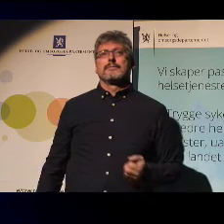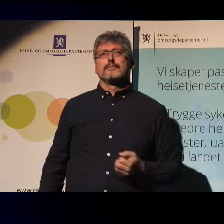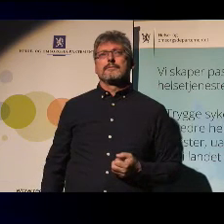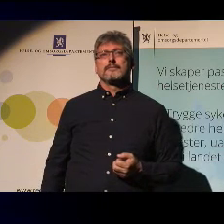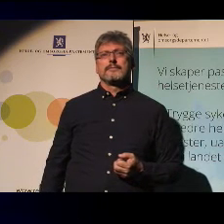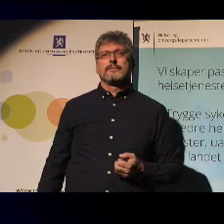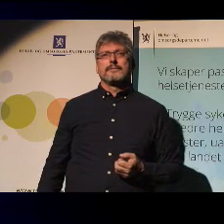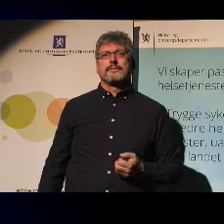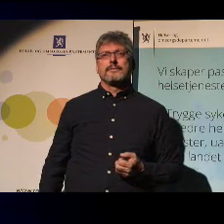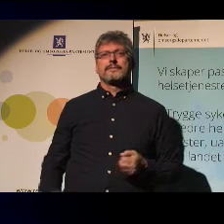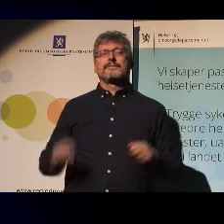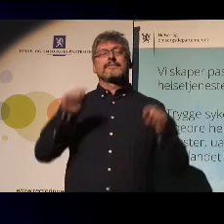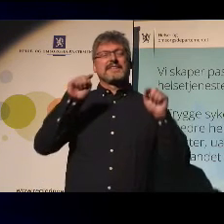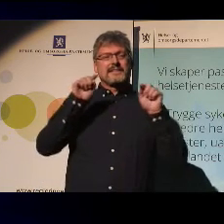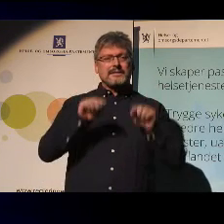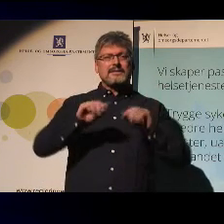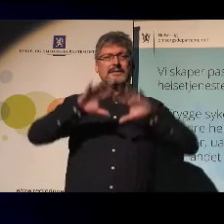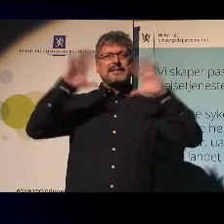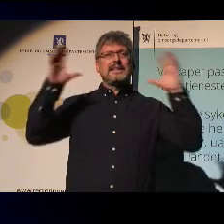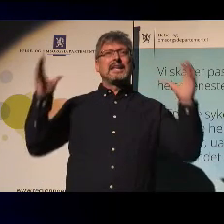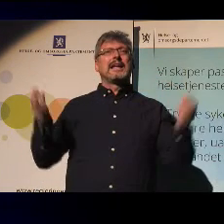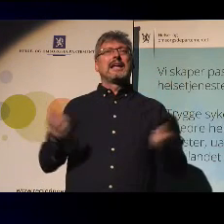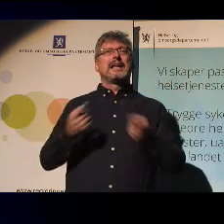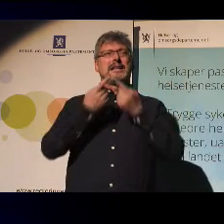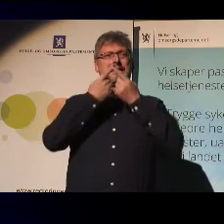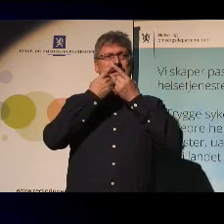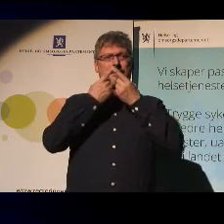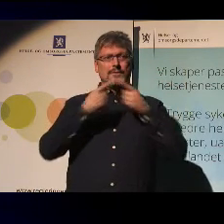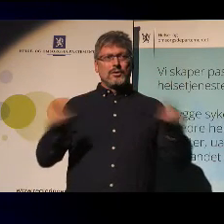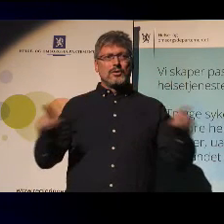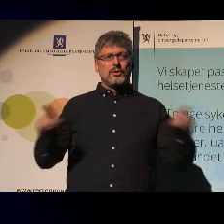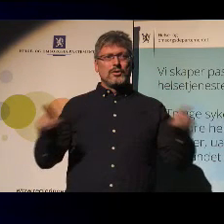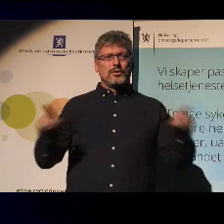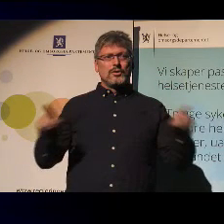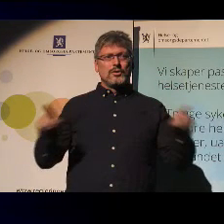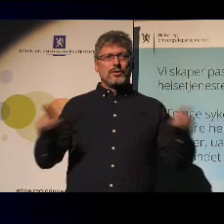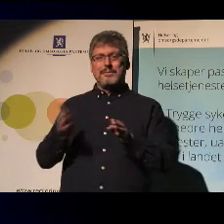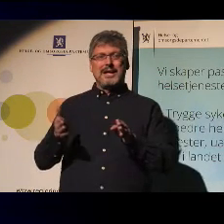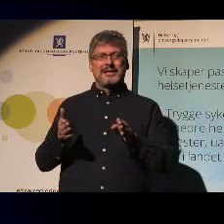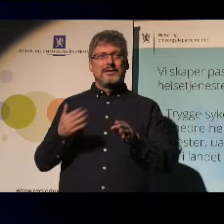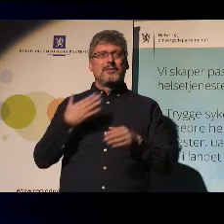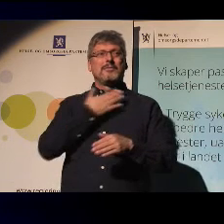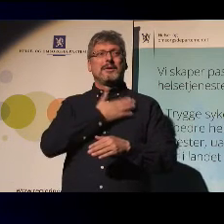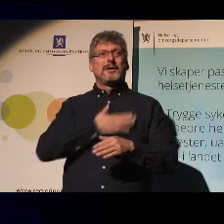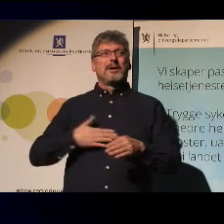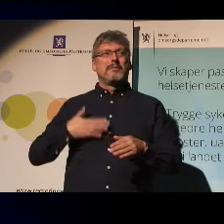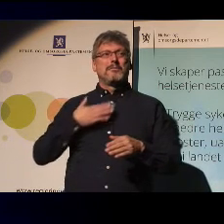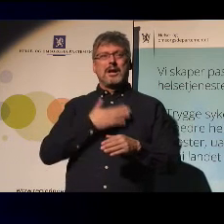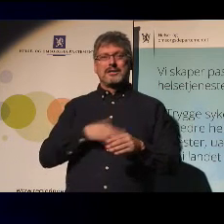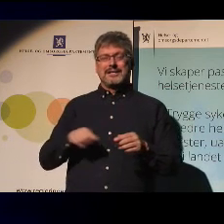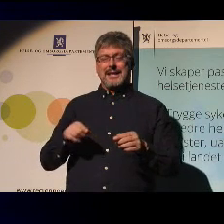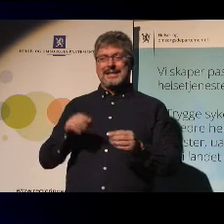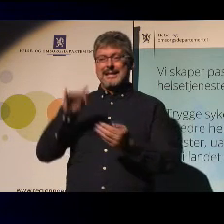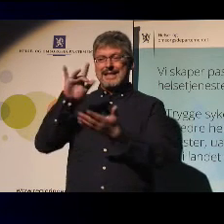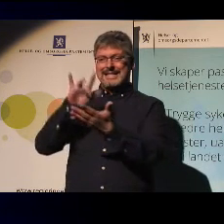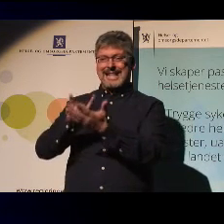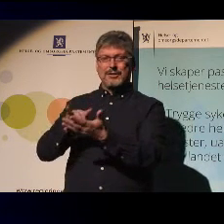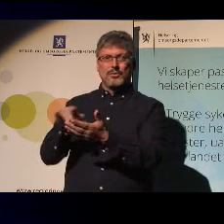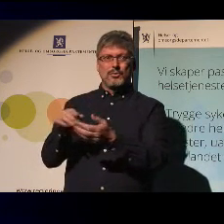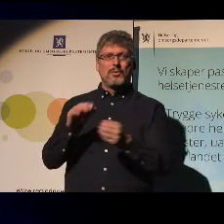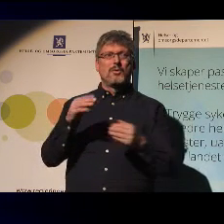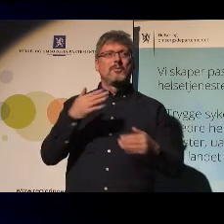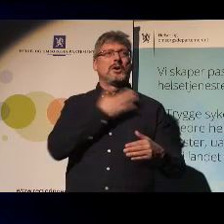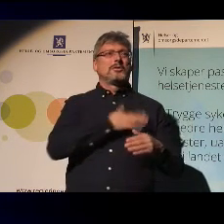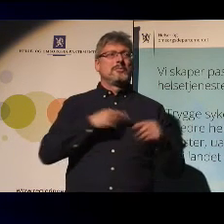Og dette er hele forskjellen mellom å sette pasienten i sentrum og pasientens helsetjeneste.